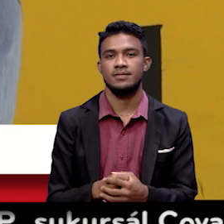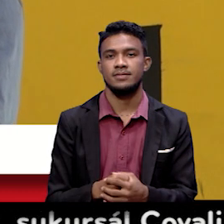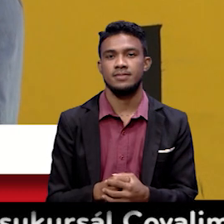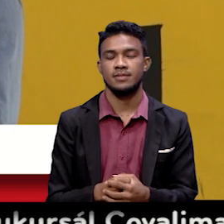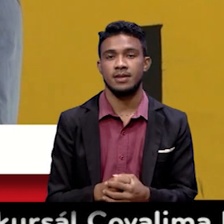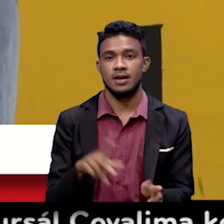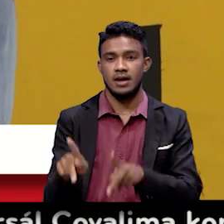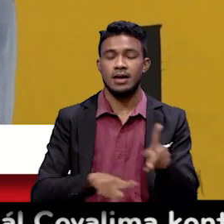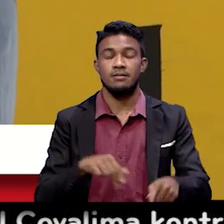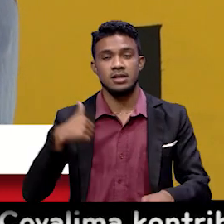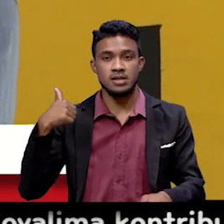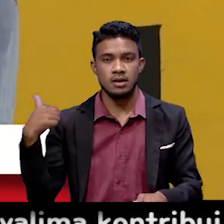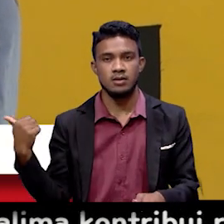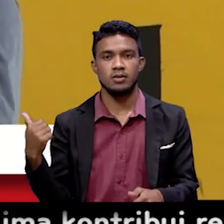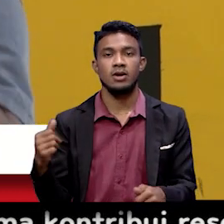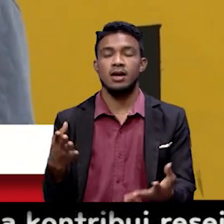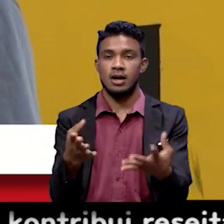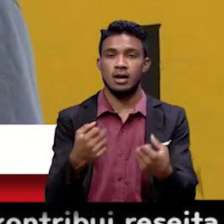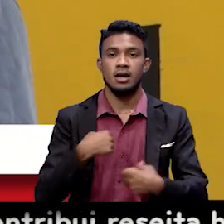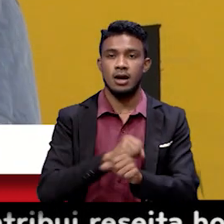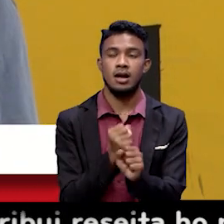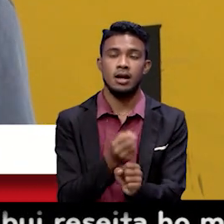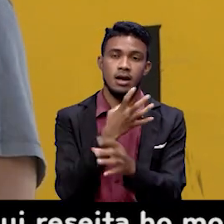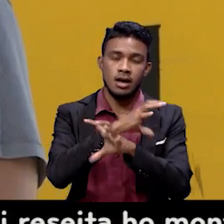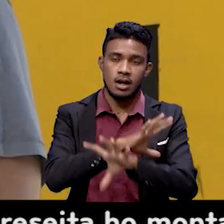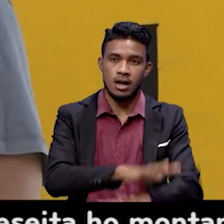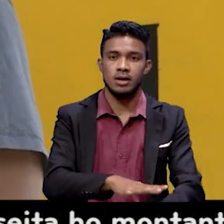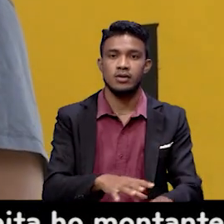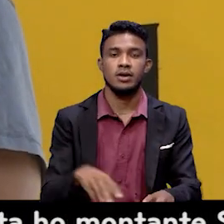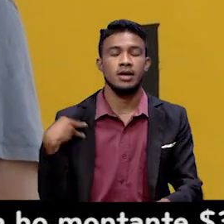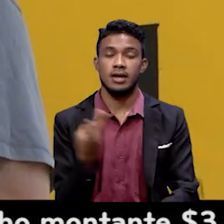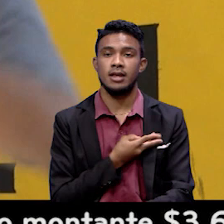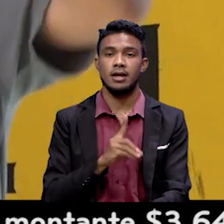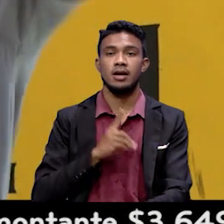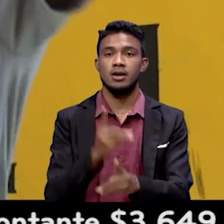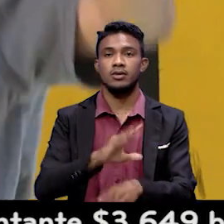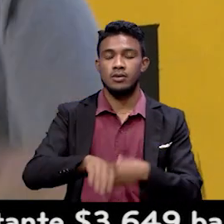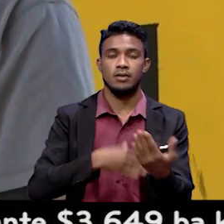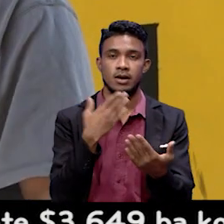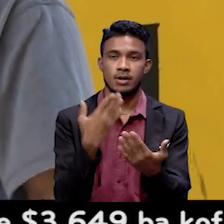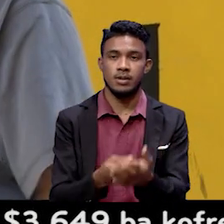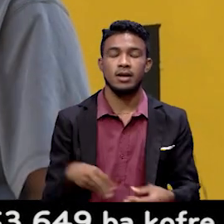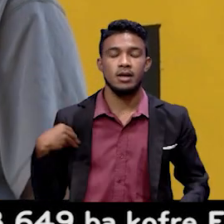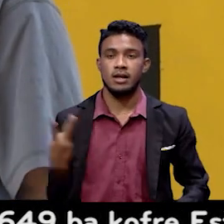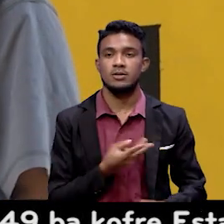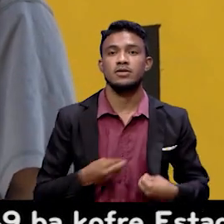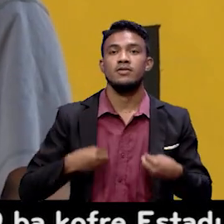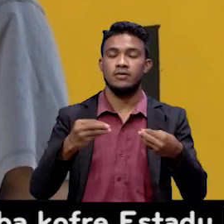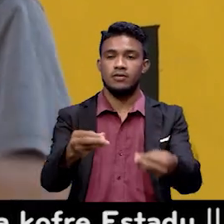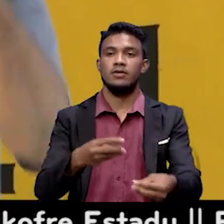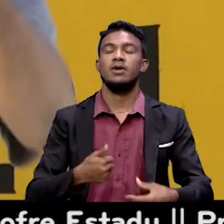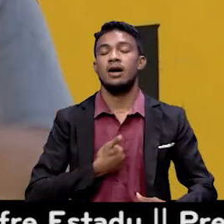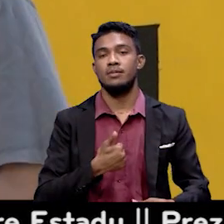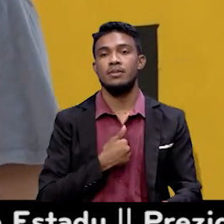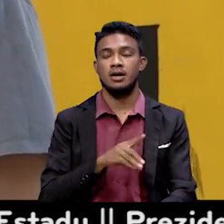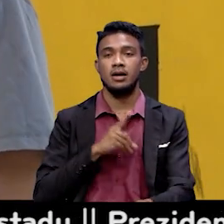E mas selo hakar halakon kita ni direito toma, kita mas foi tani abang halakon direito tania.